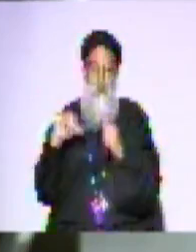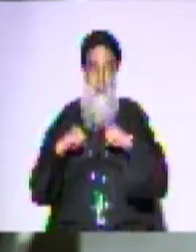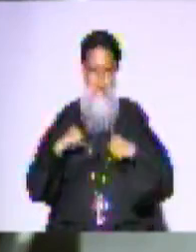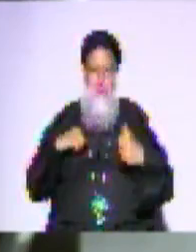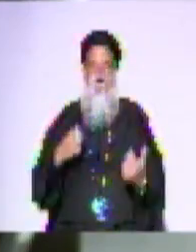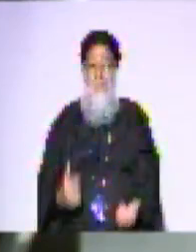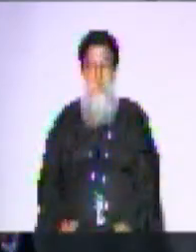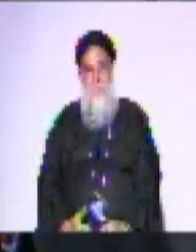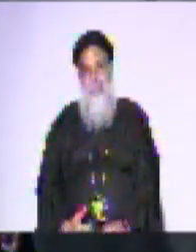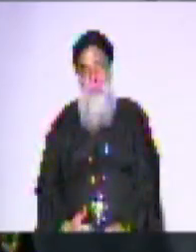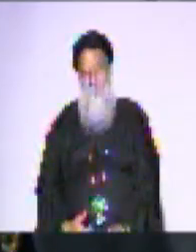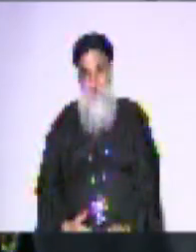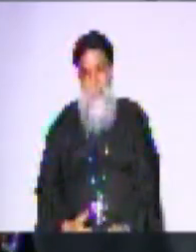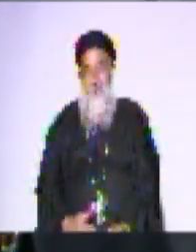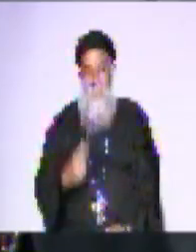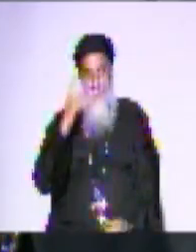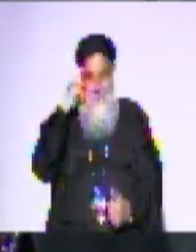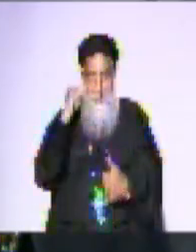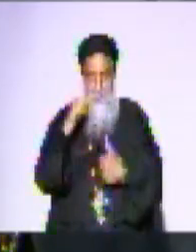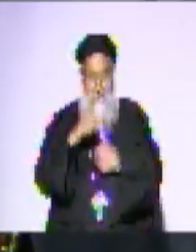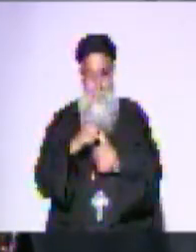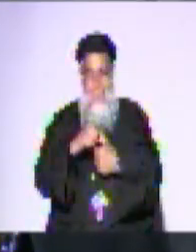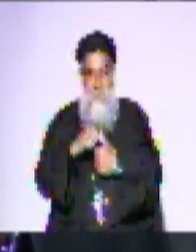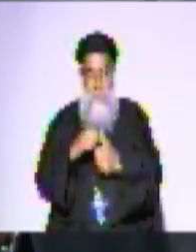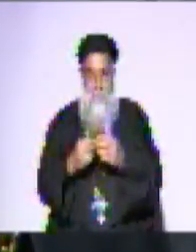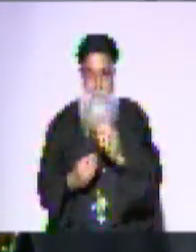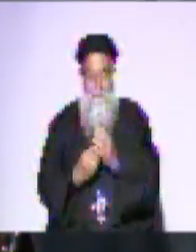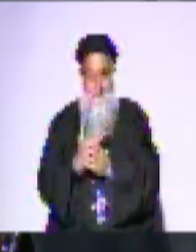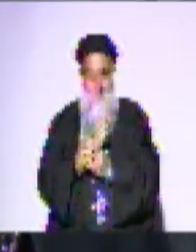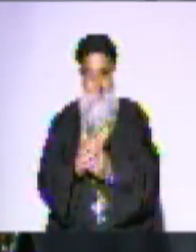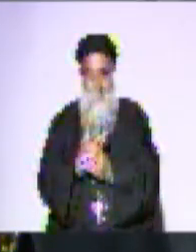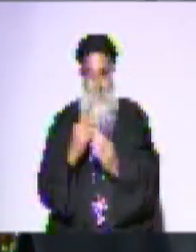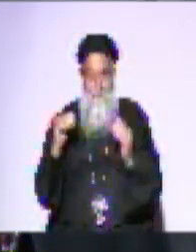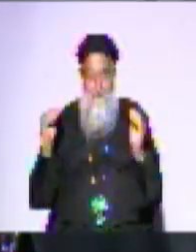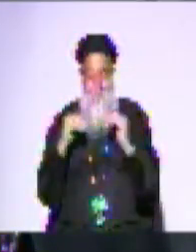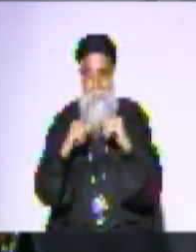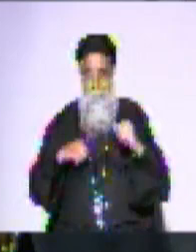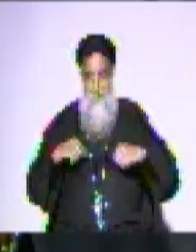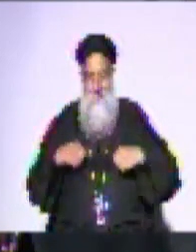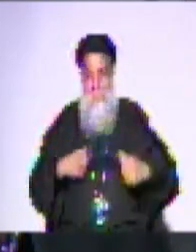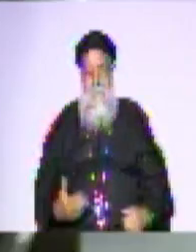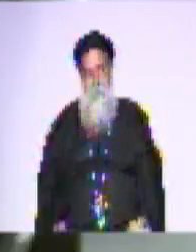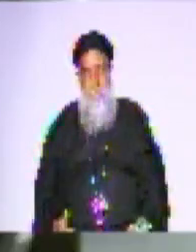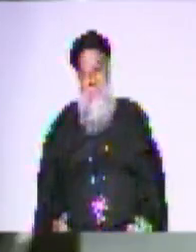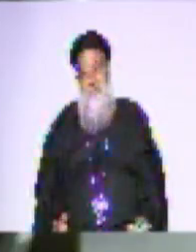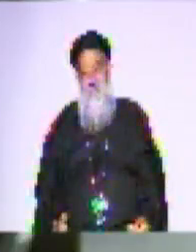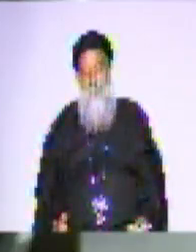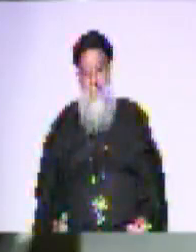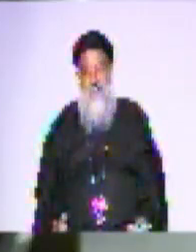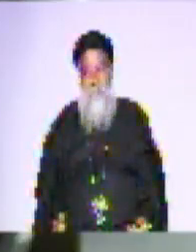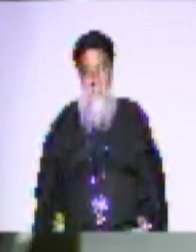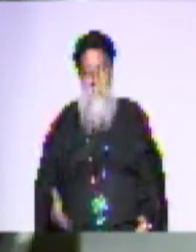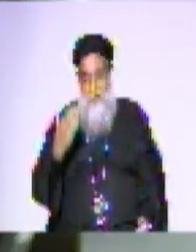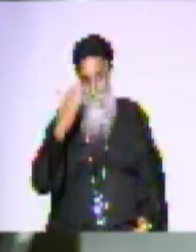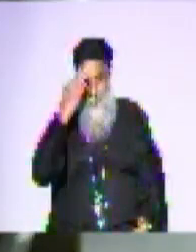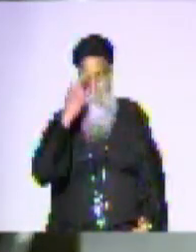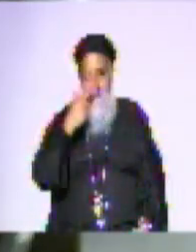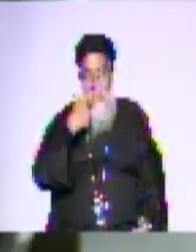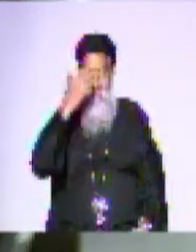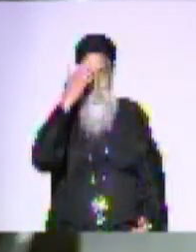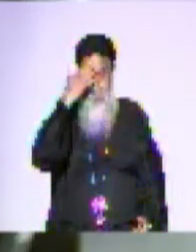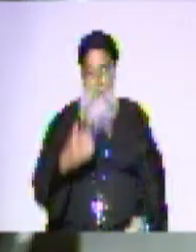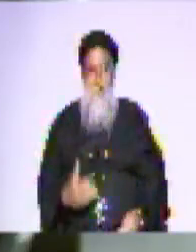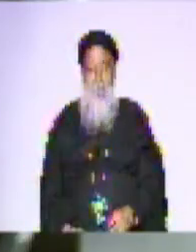شباب. أذكر خالقك في أيام شبابك. أشكر ربنا. يبونا سيدنا، ربنا يقويك ربنا يجمع نعمة وكل سنة ونفسك